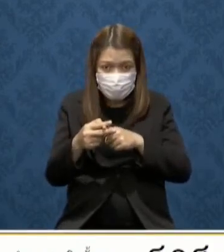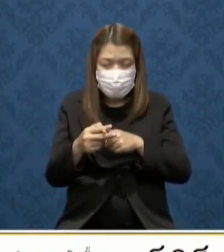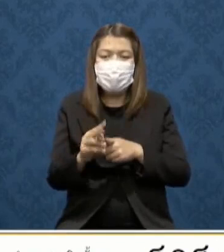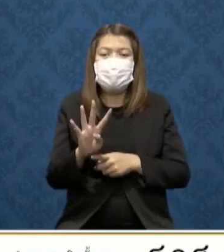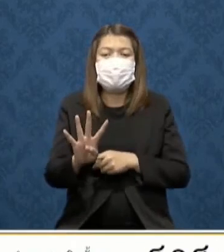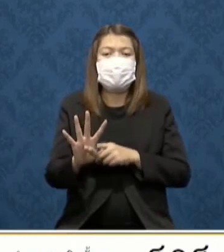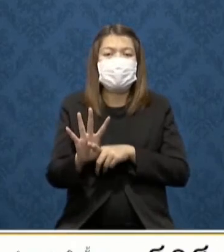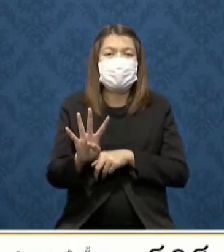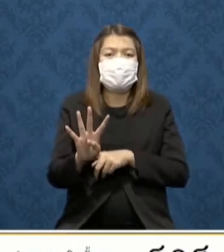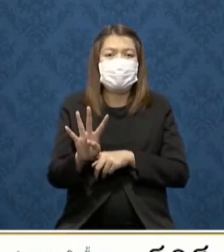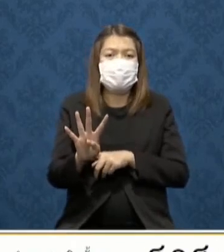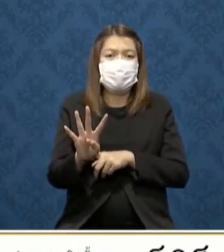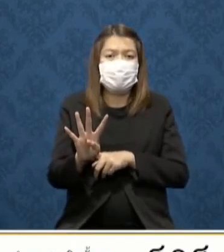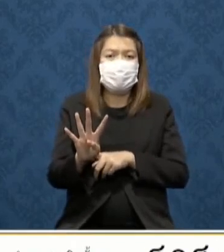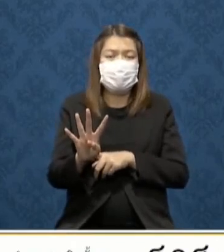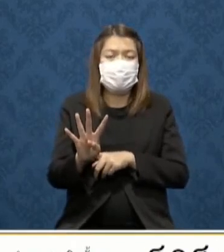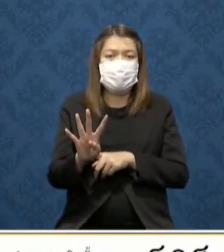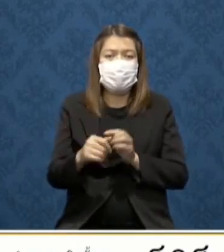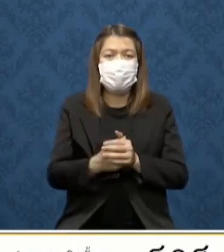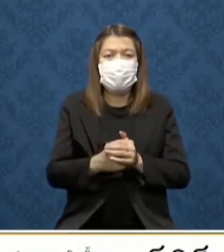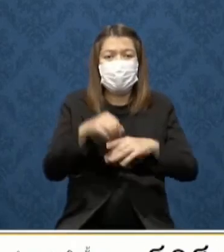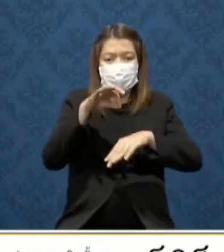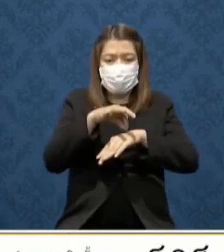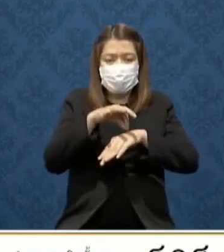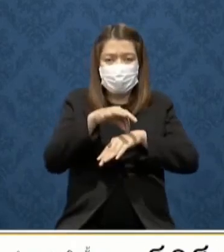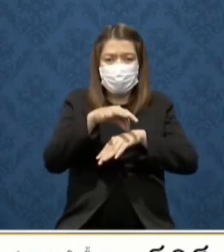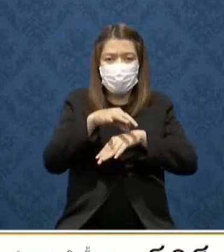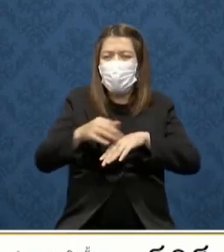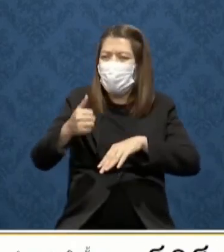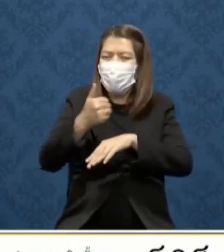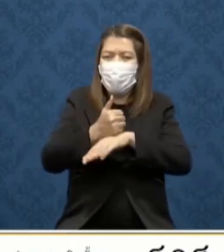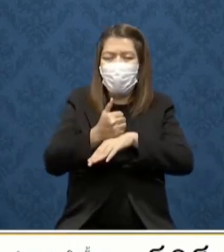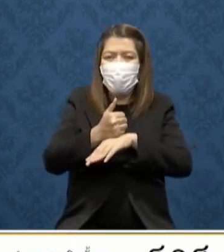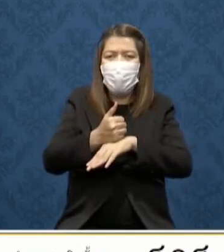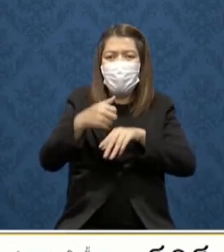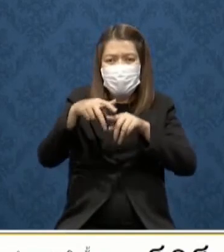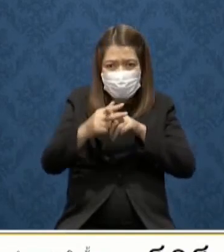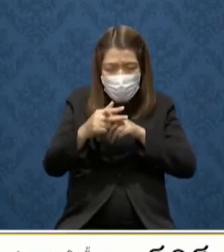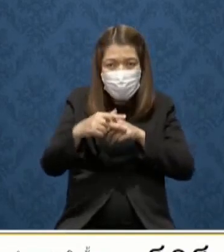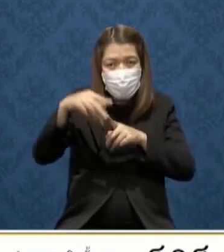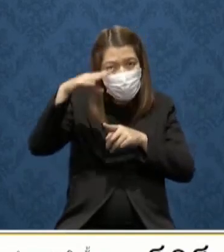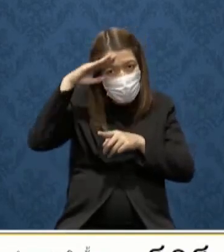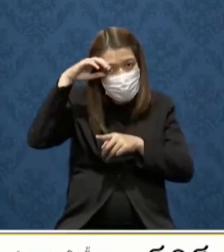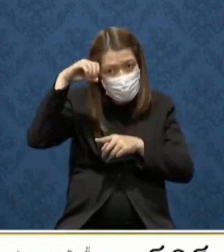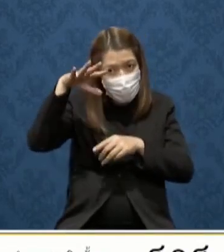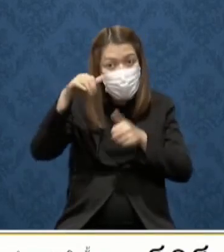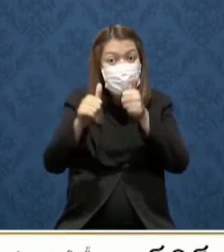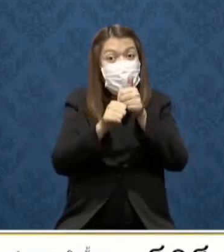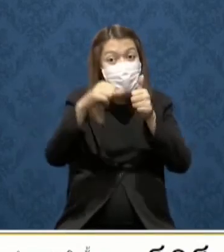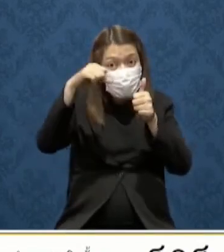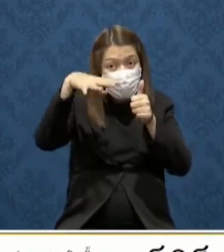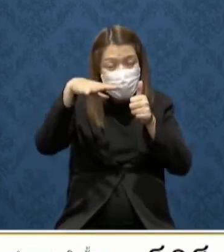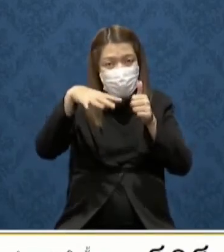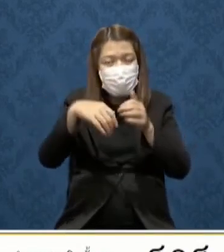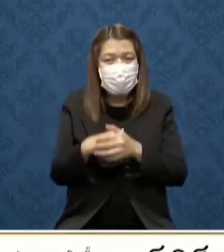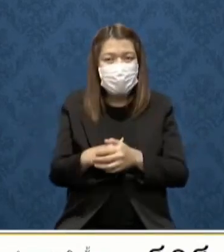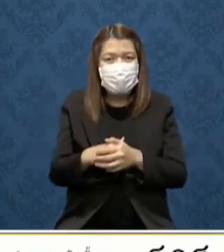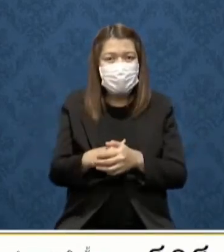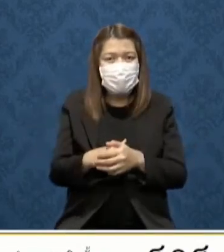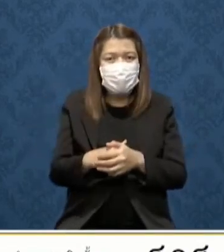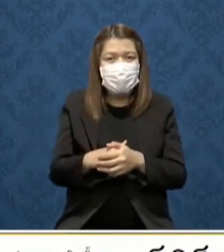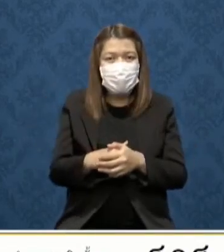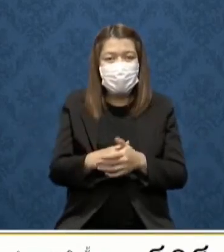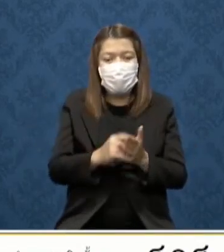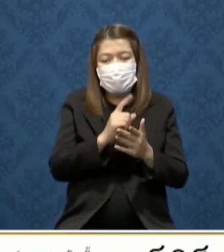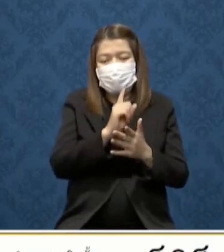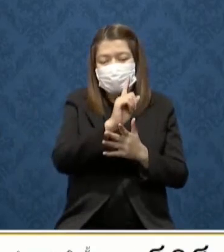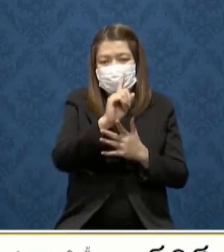ะ